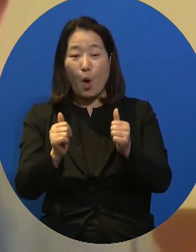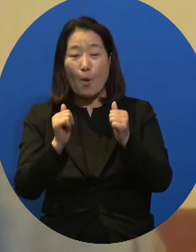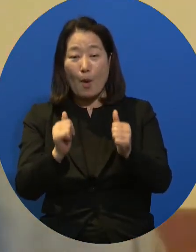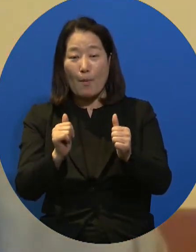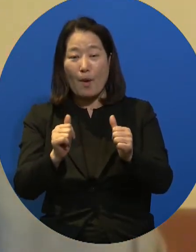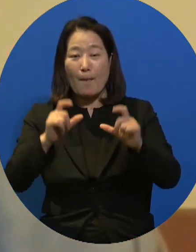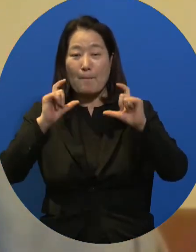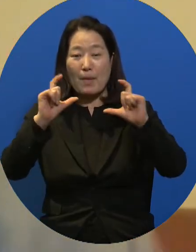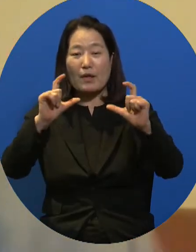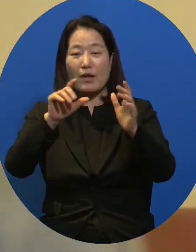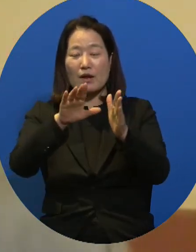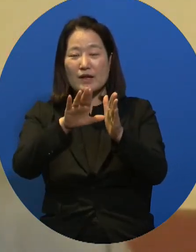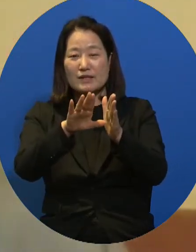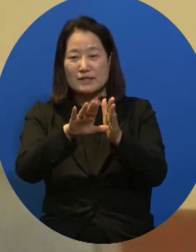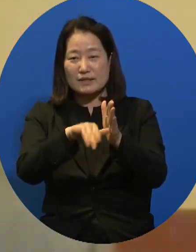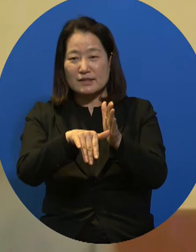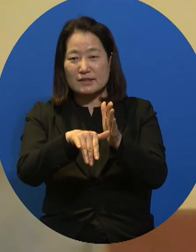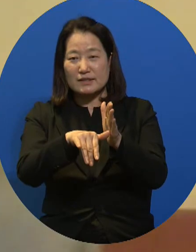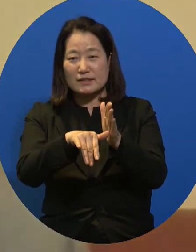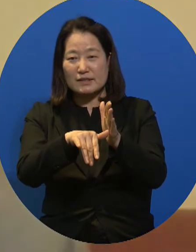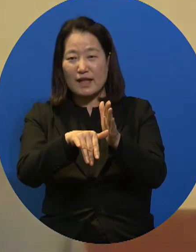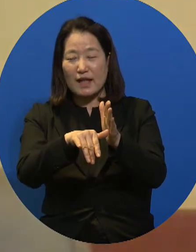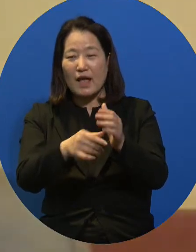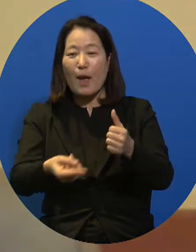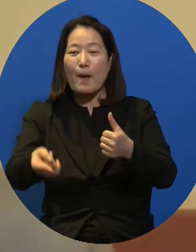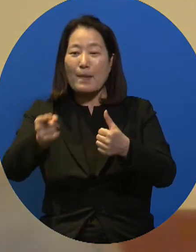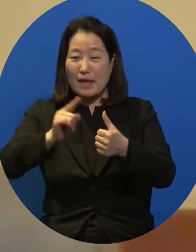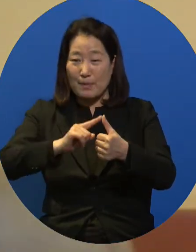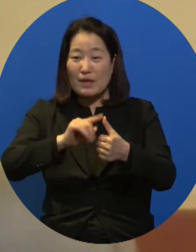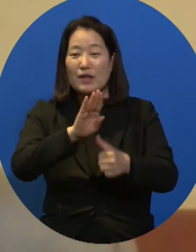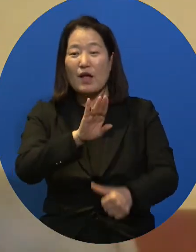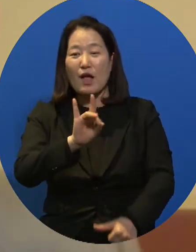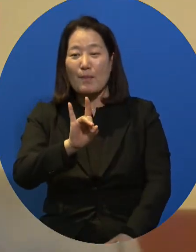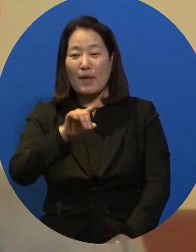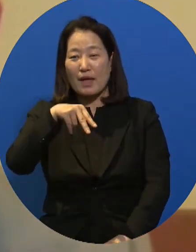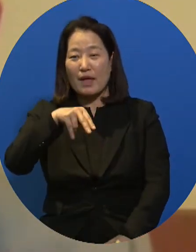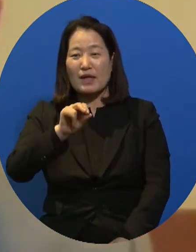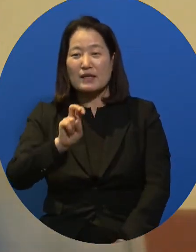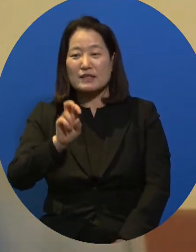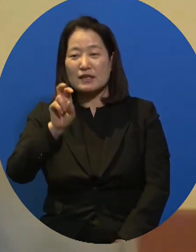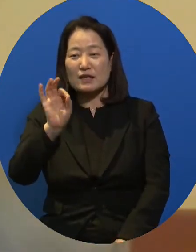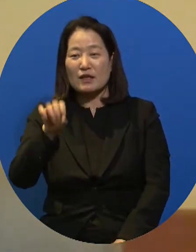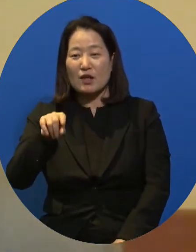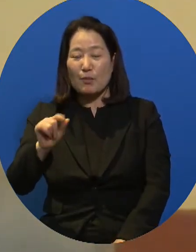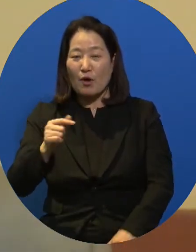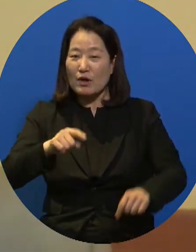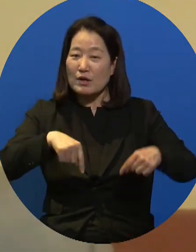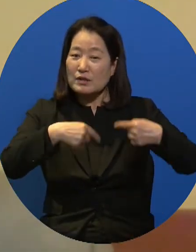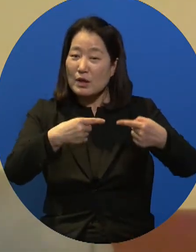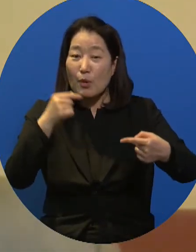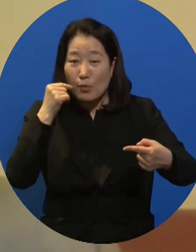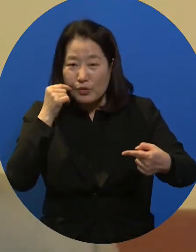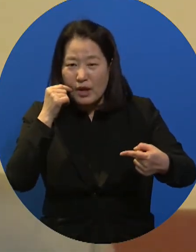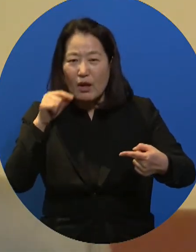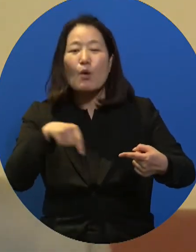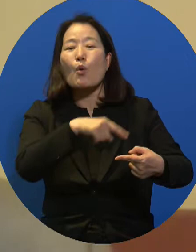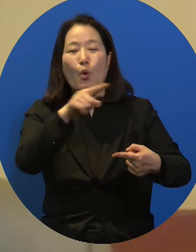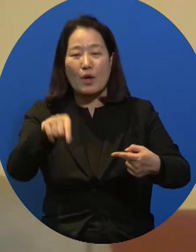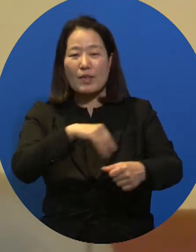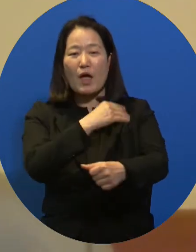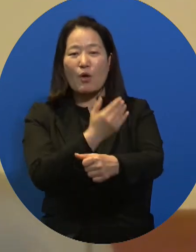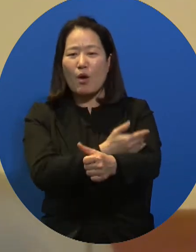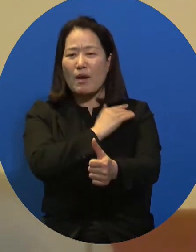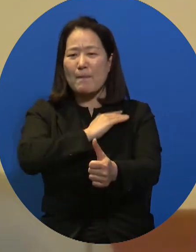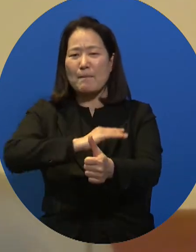판결에서 배심원으로 참여할 수 없는 그러한 기회 박탈 등등에 대해서 여러 가지 제소가 있었습니다.